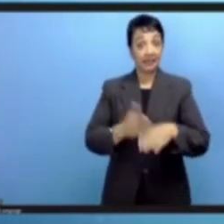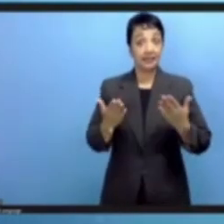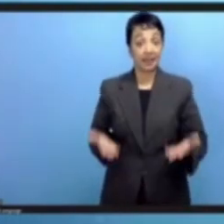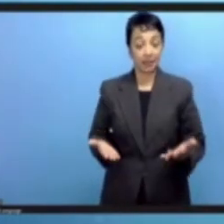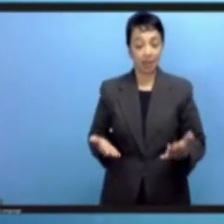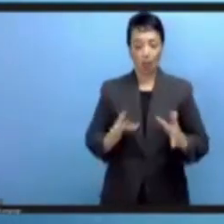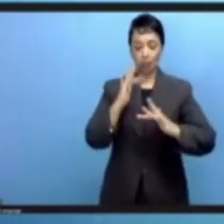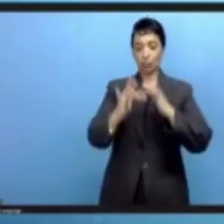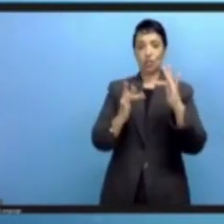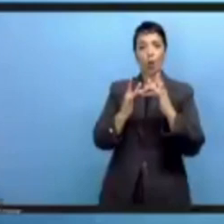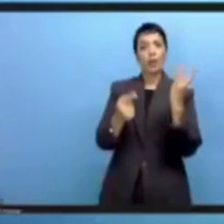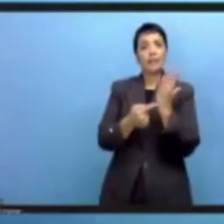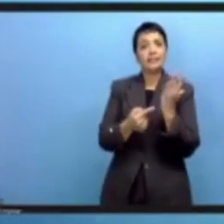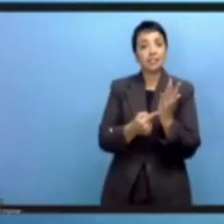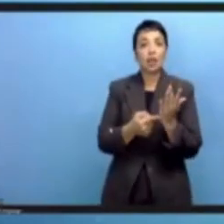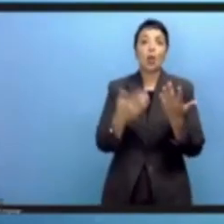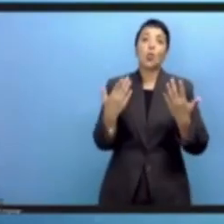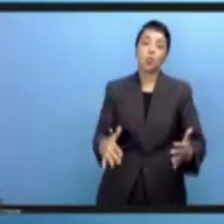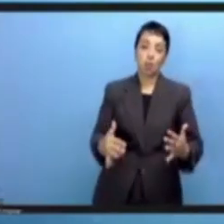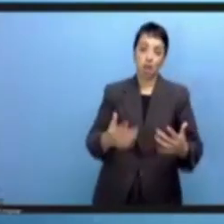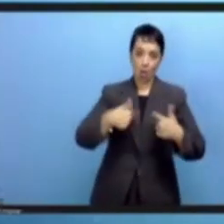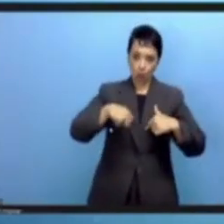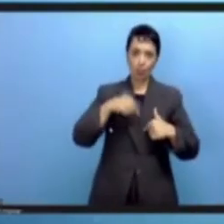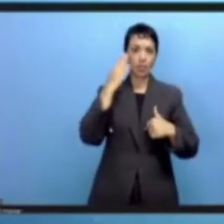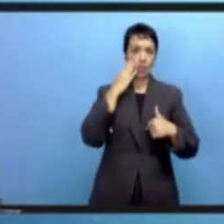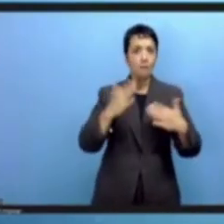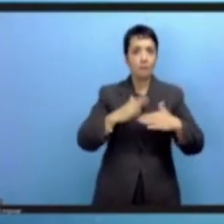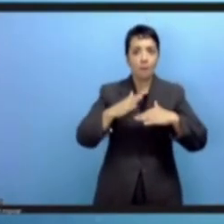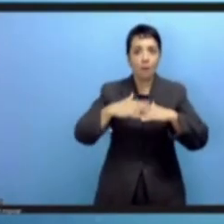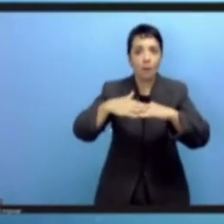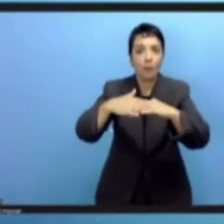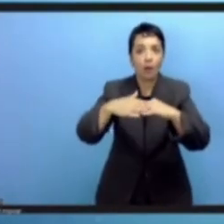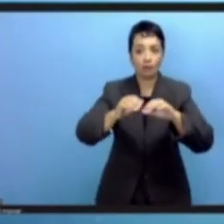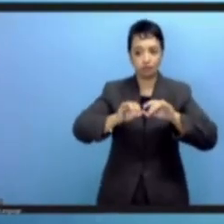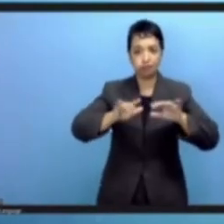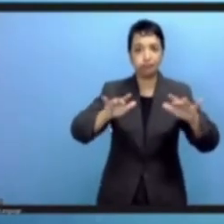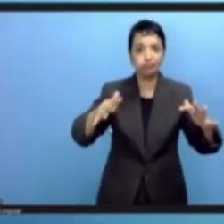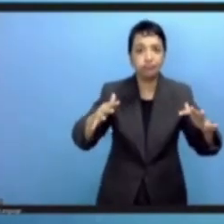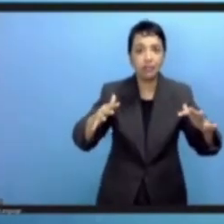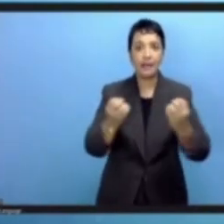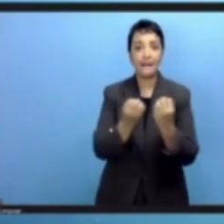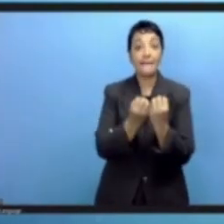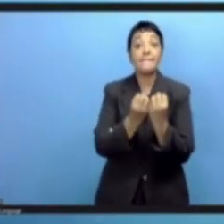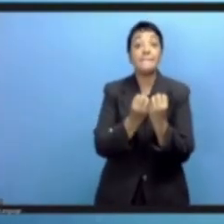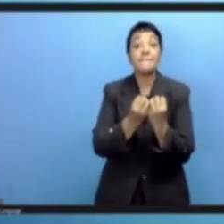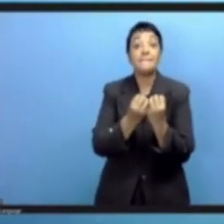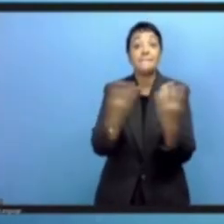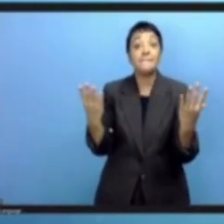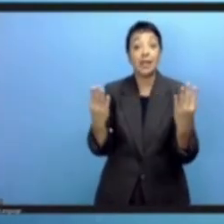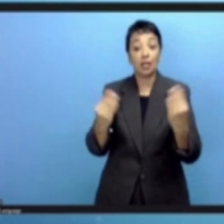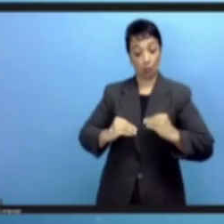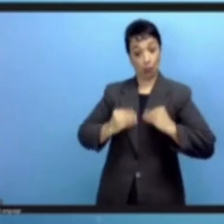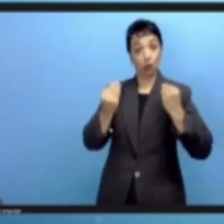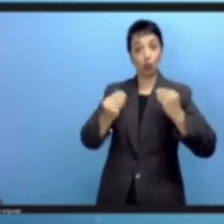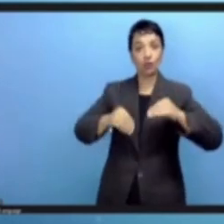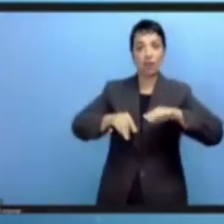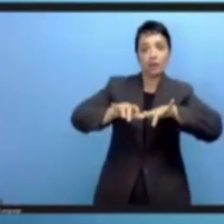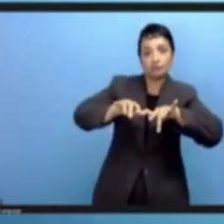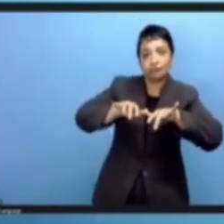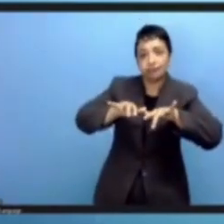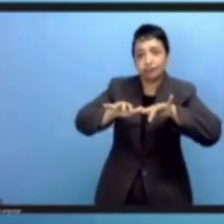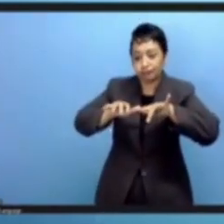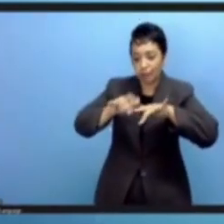l'UNESCO. Nous vivons dans une ère où les plateformes numériques dominent. On n'est pas sans savoir que plusieurs